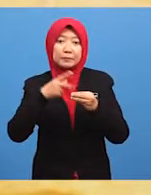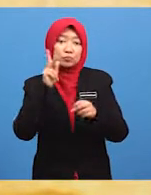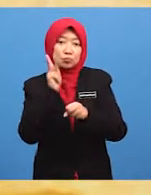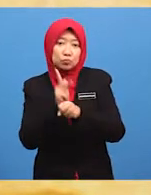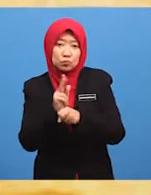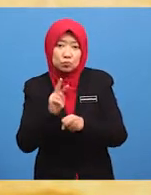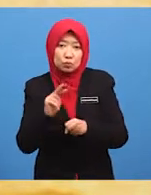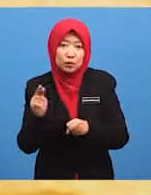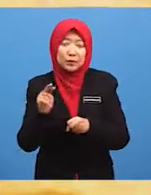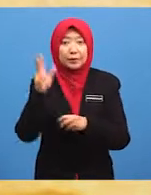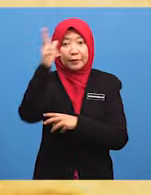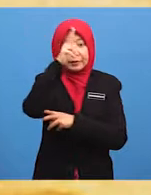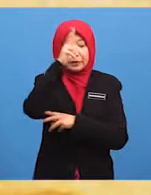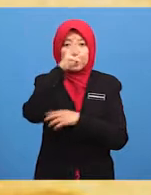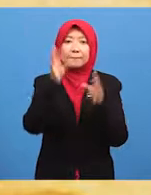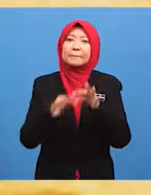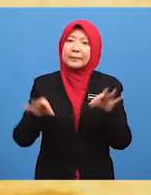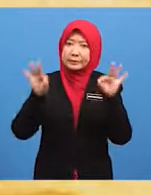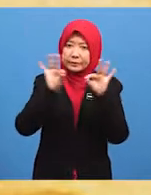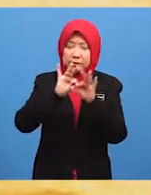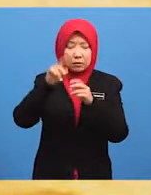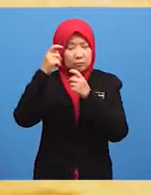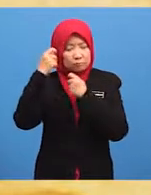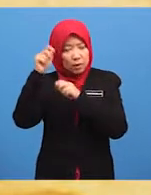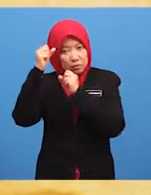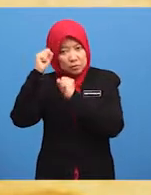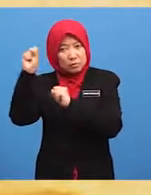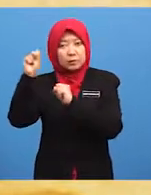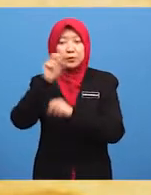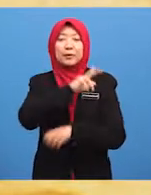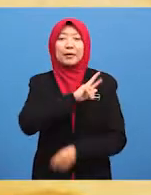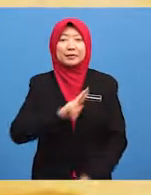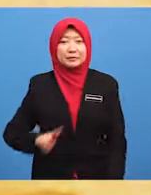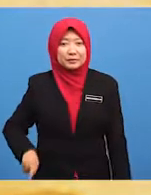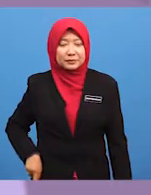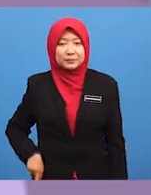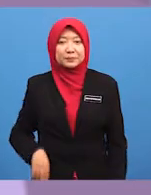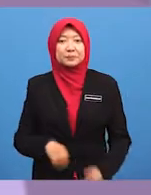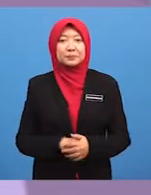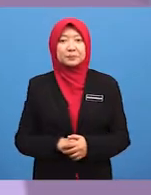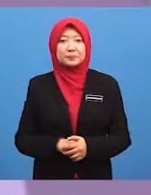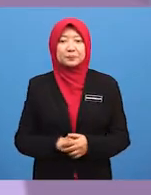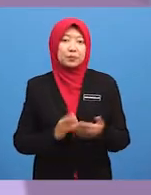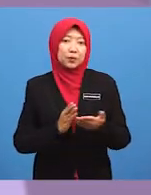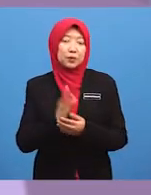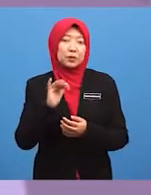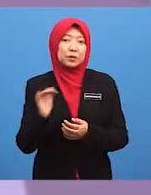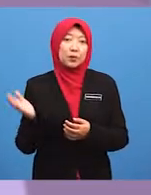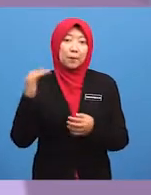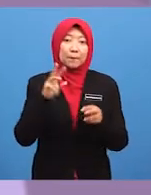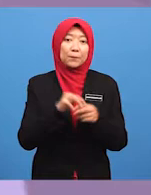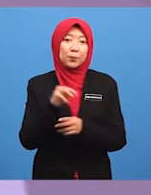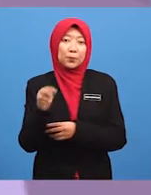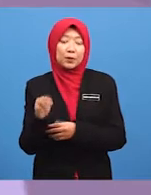pengukuhan kerajaan, terutamanya kepentingan taat setia kepada raja. Berikutnya, mari